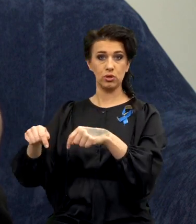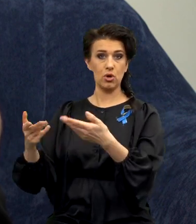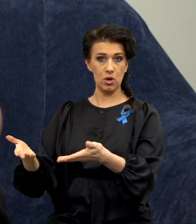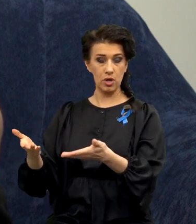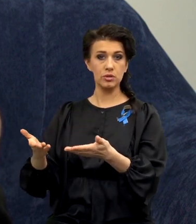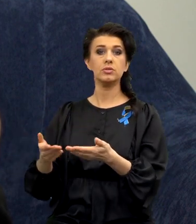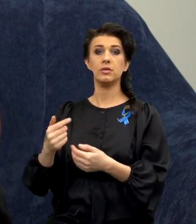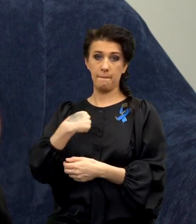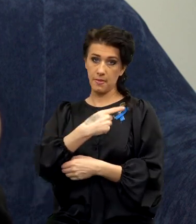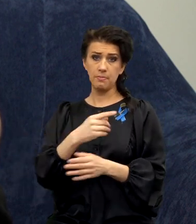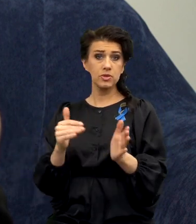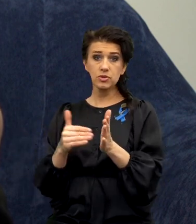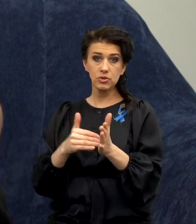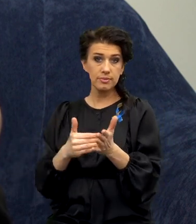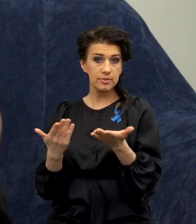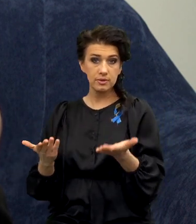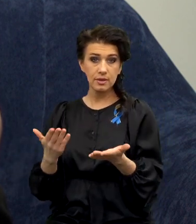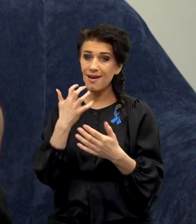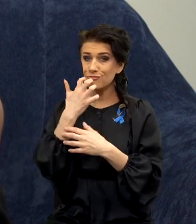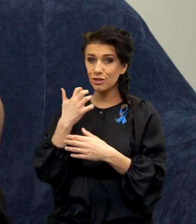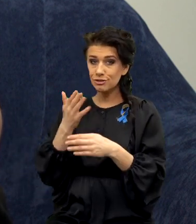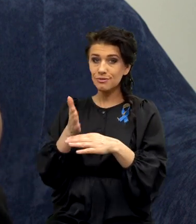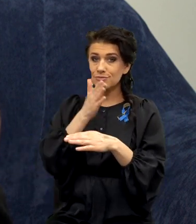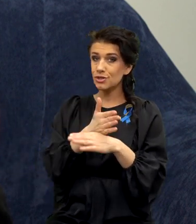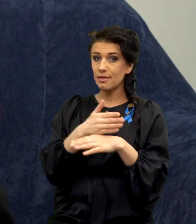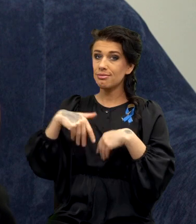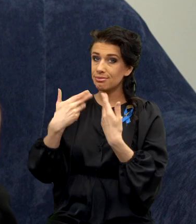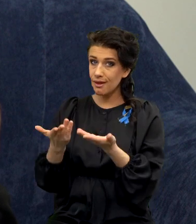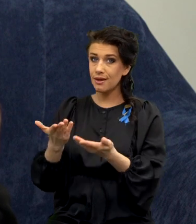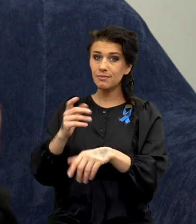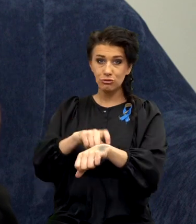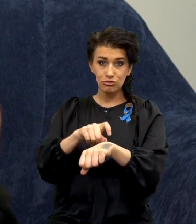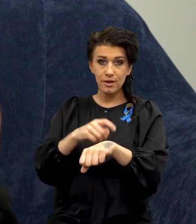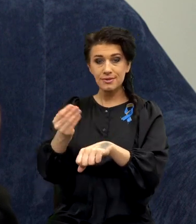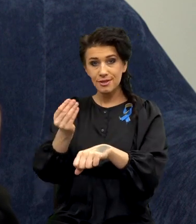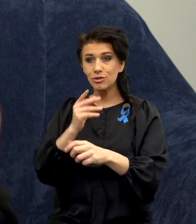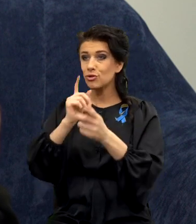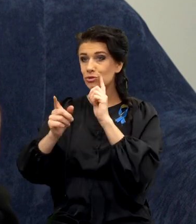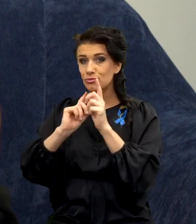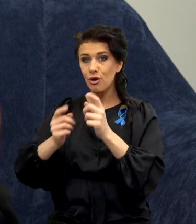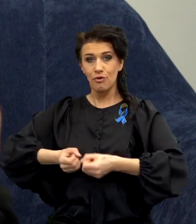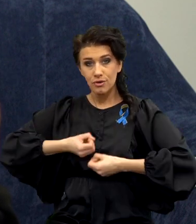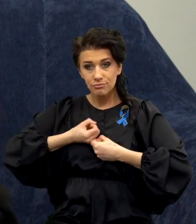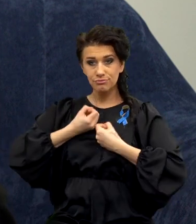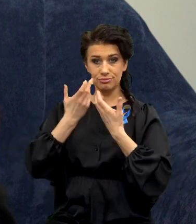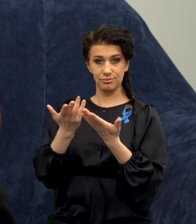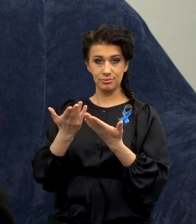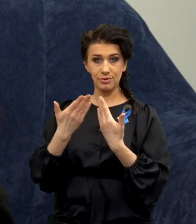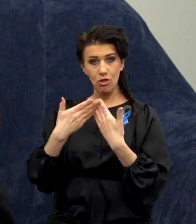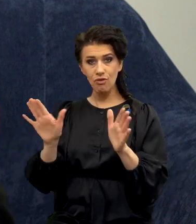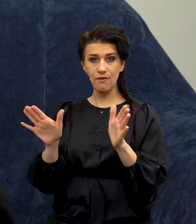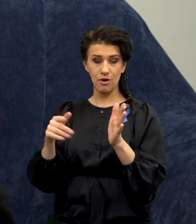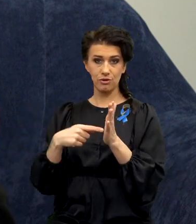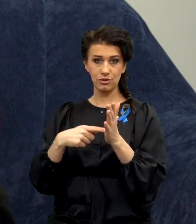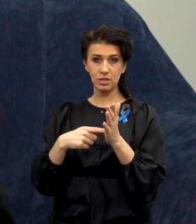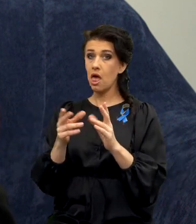dopiero wtedy my jesteśmy potrzebni. A wcześniej dajmy sobie też tą możliwość, żeby porozmawiać, żeby się otworzyć, że to nie od razu